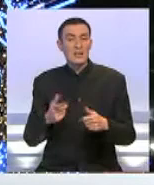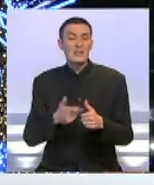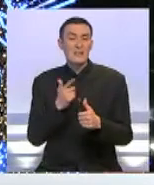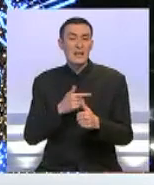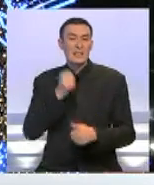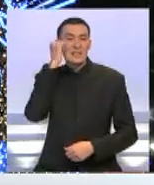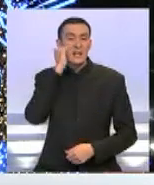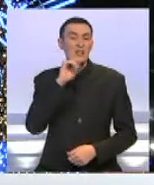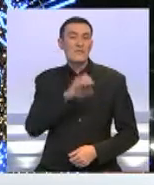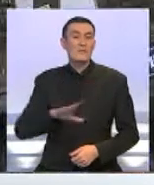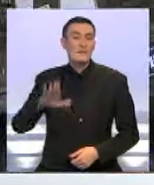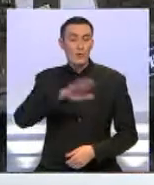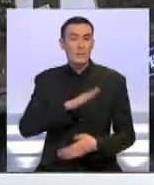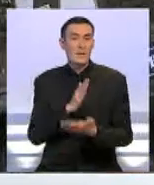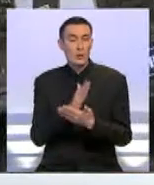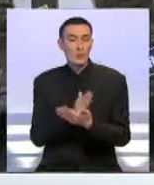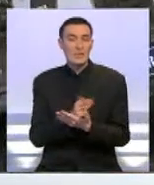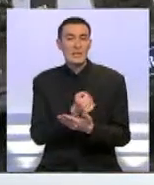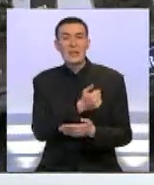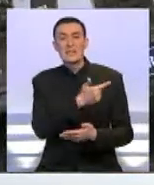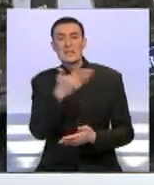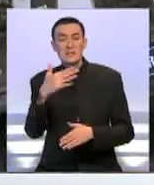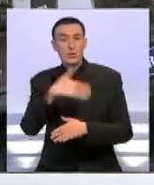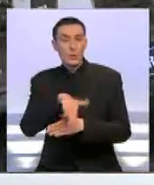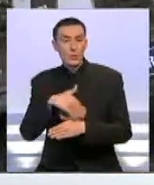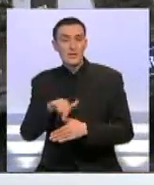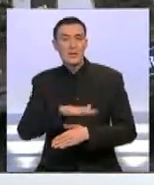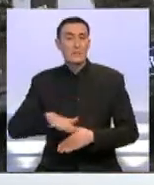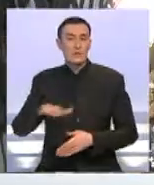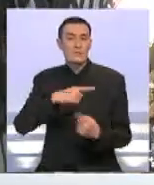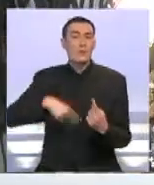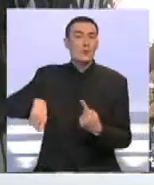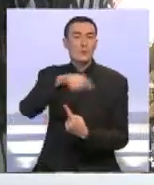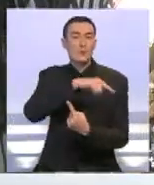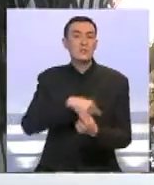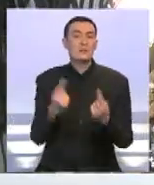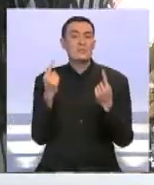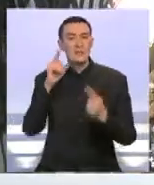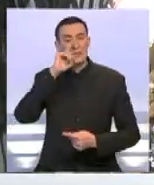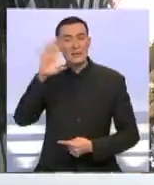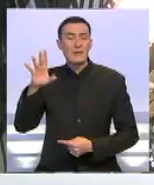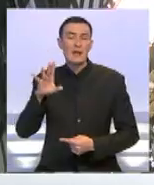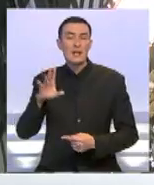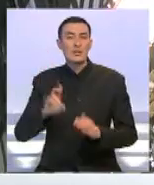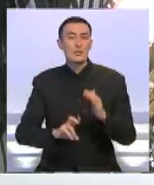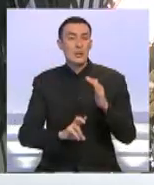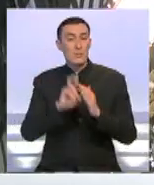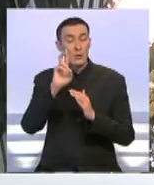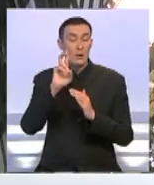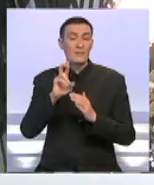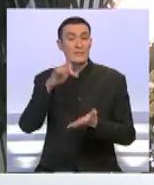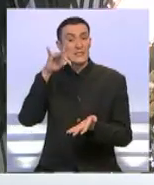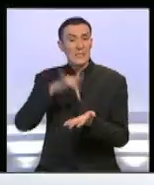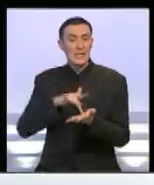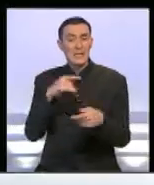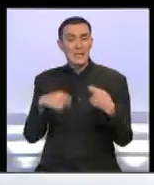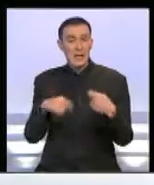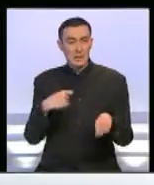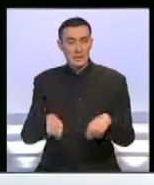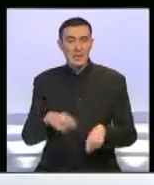старейшей в Европе. Она расположена на нескольких улицах и площадях вокруг знаменитого Страсбургского собора. В центре